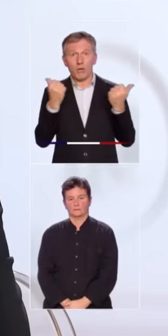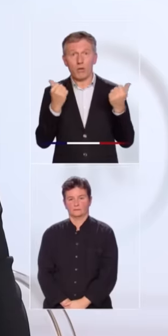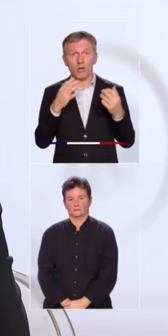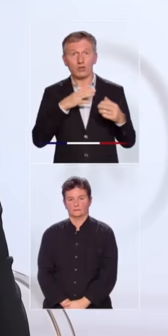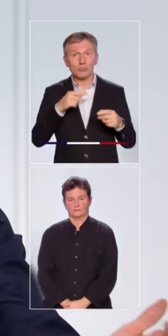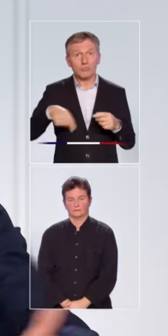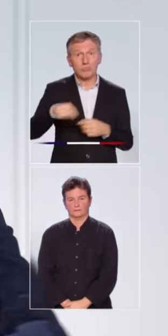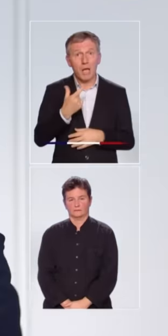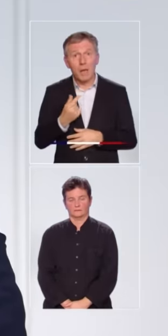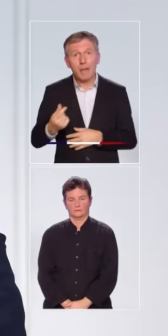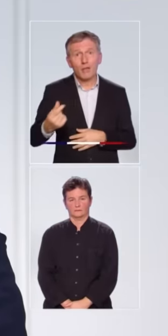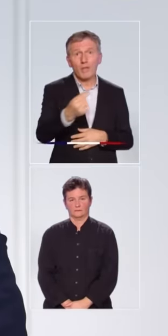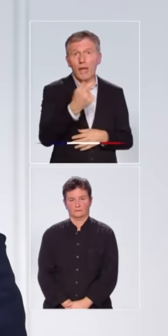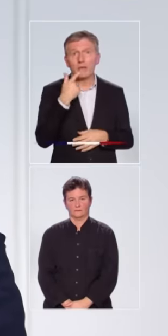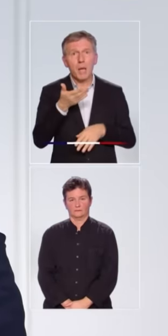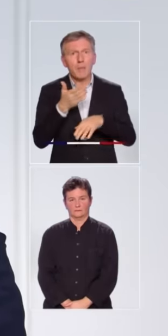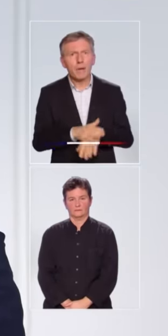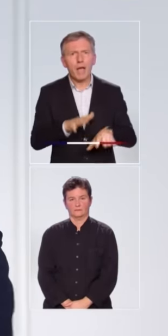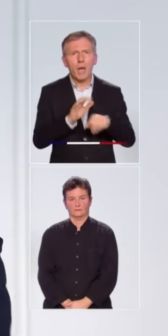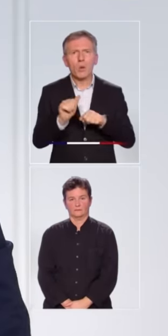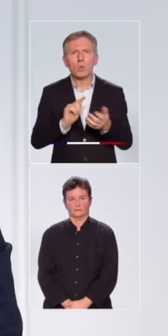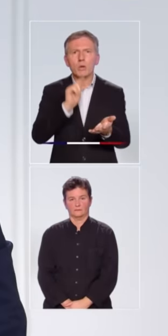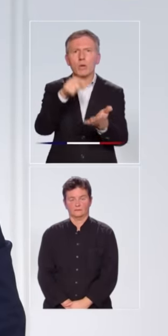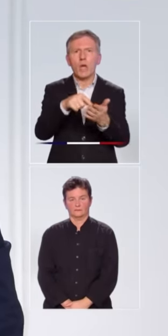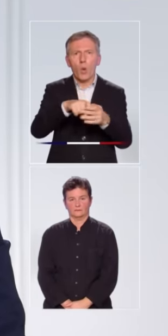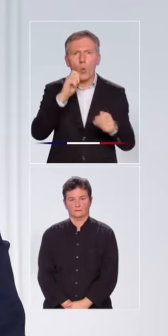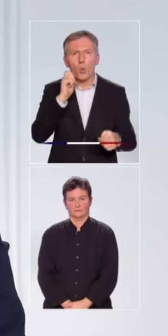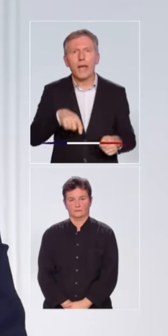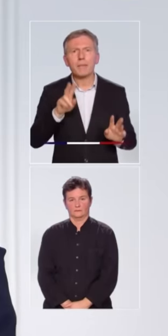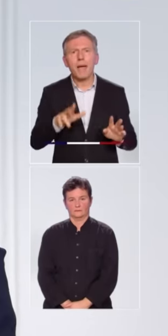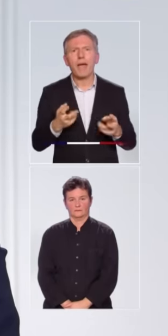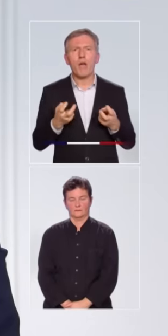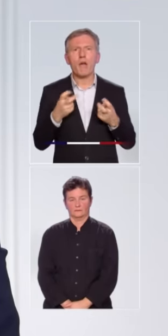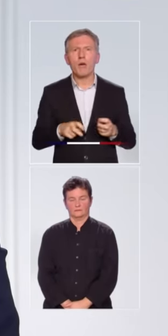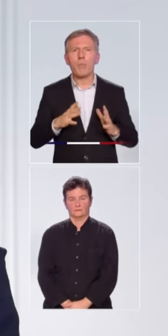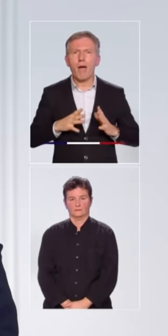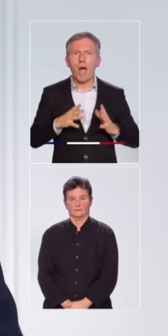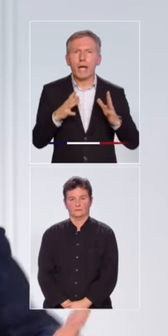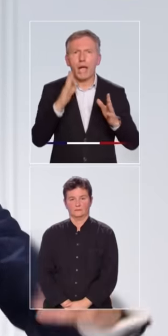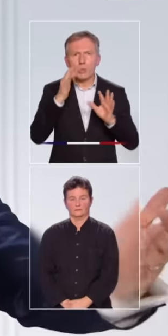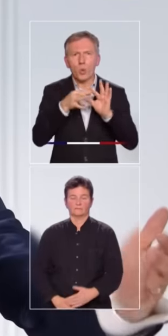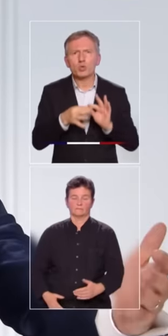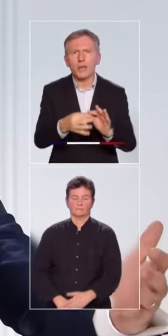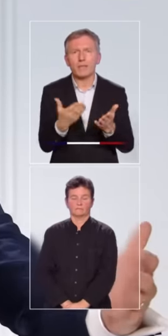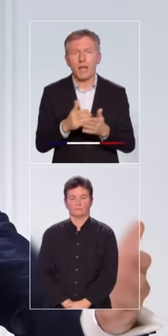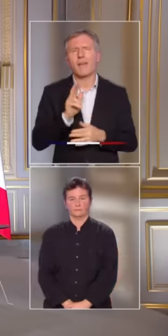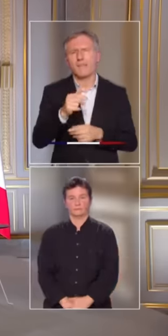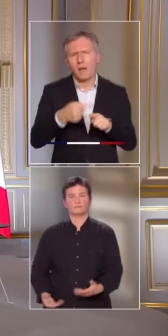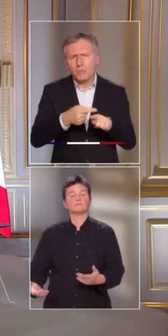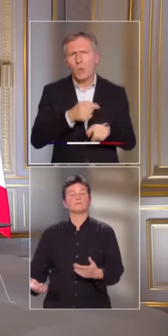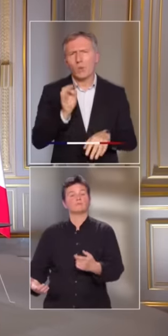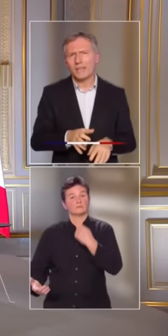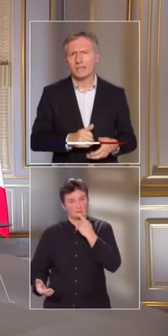certains de mes partenaires, qui sont prêts à les produire sur le sol ukrainien, mais pas prêts à prendre certains engagements pour la suite. Bon, mais ça viendra. Donc, pour être